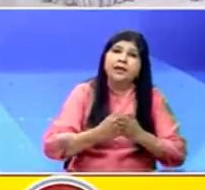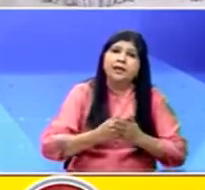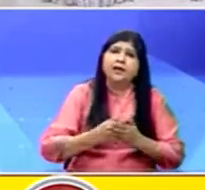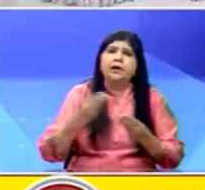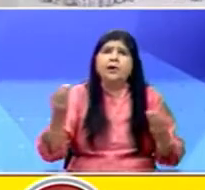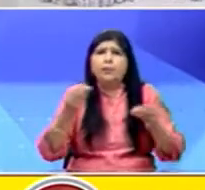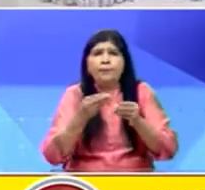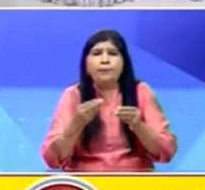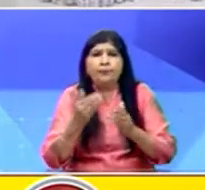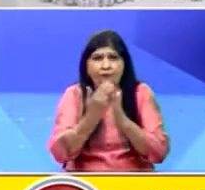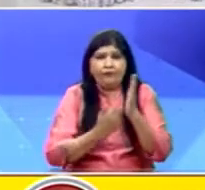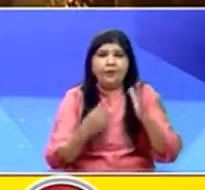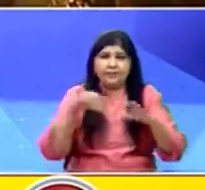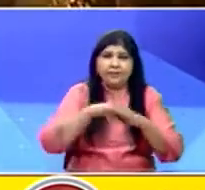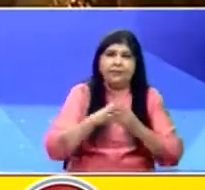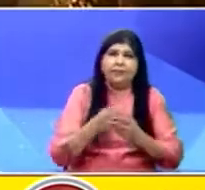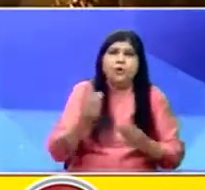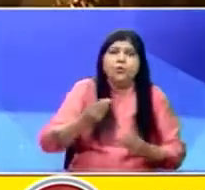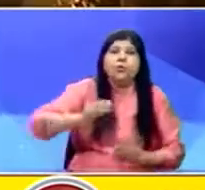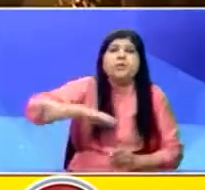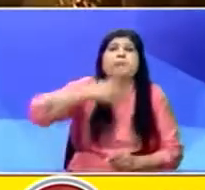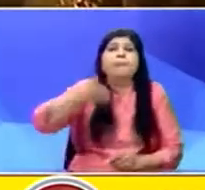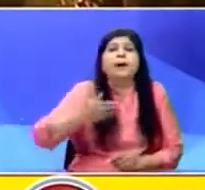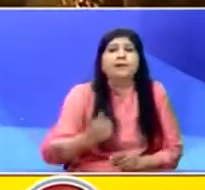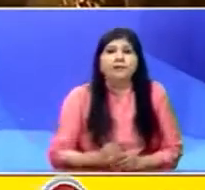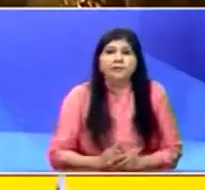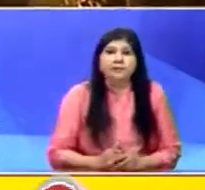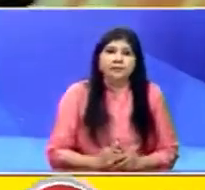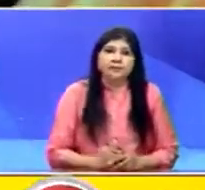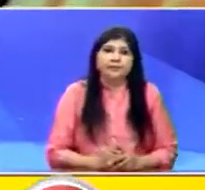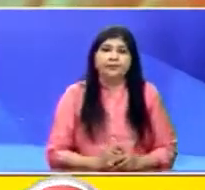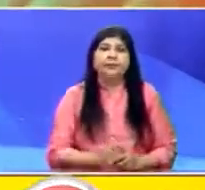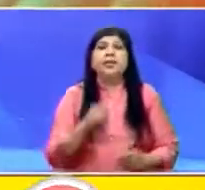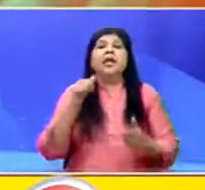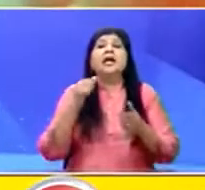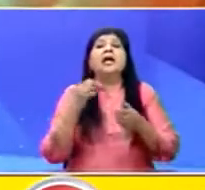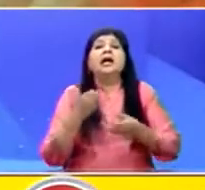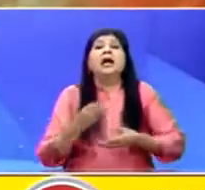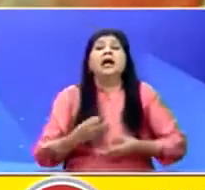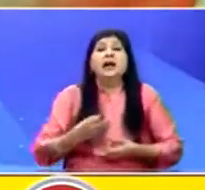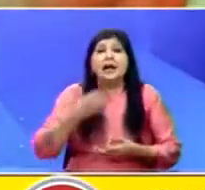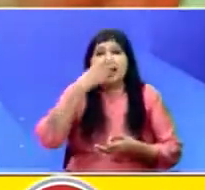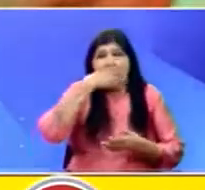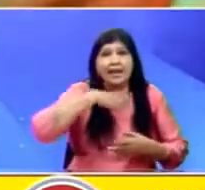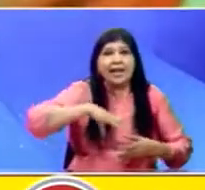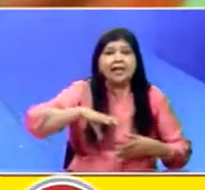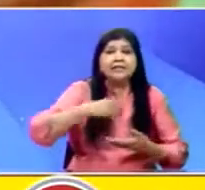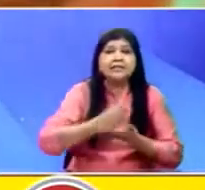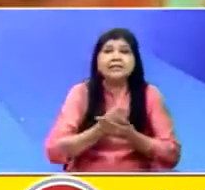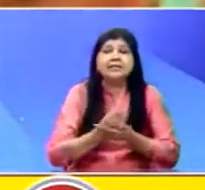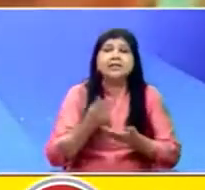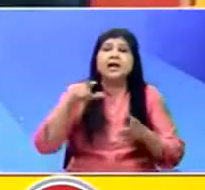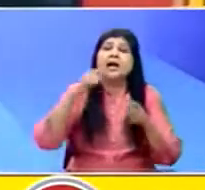आने वाले हैं। अभी कुछ दिन बाद ही भगवान गणेश की आराधना का पर्व गणेश